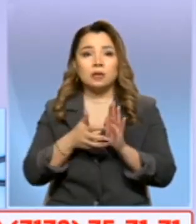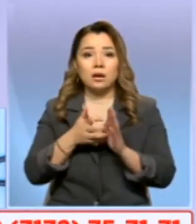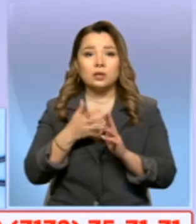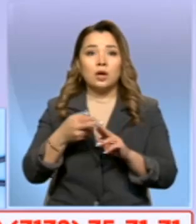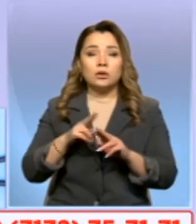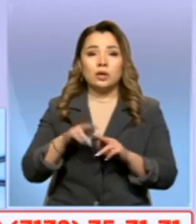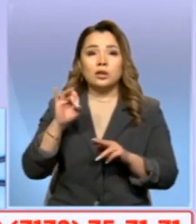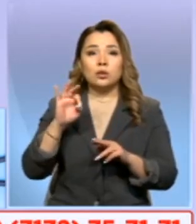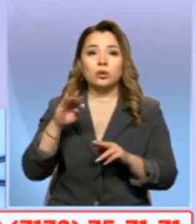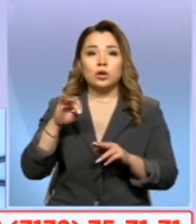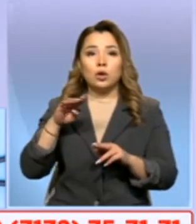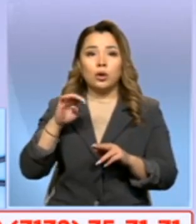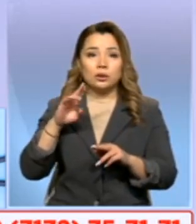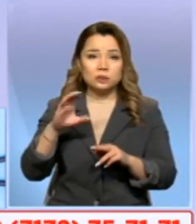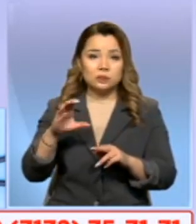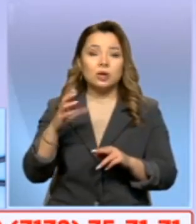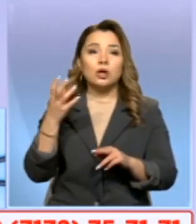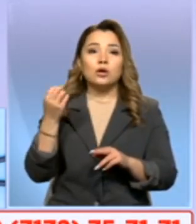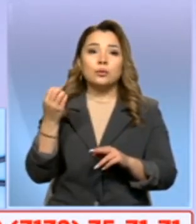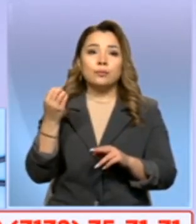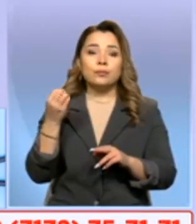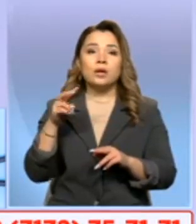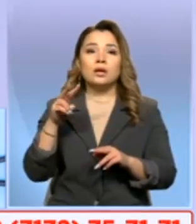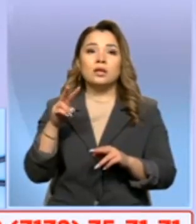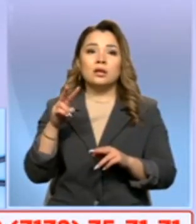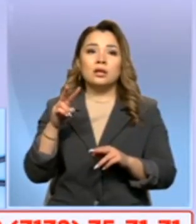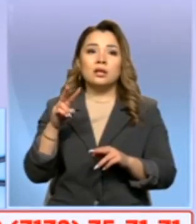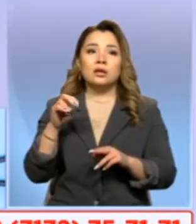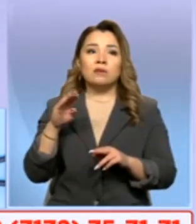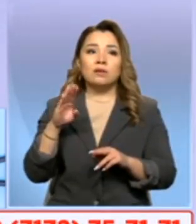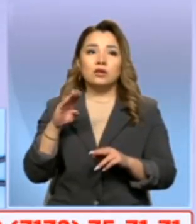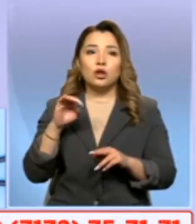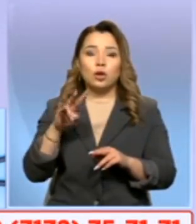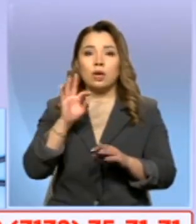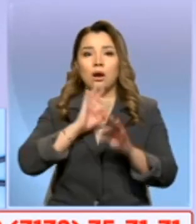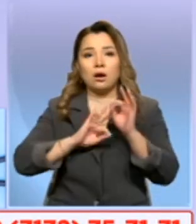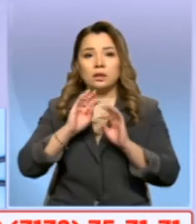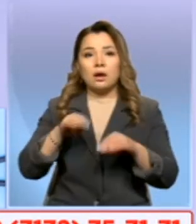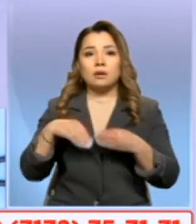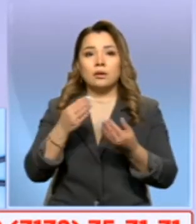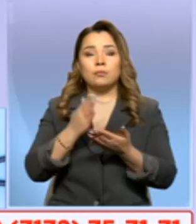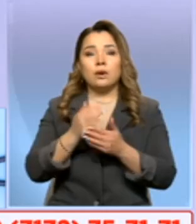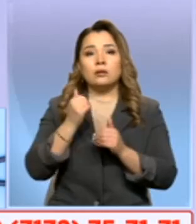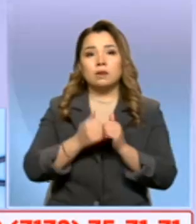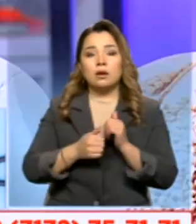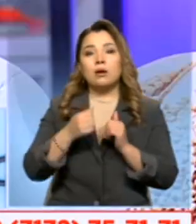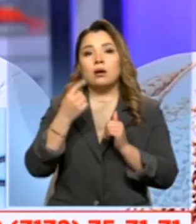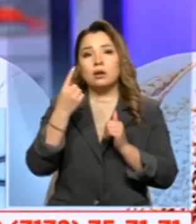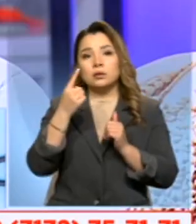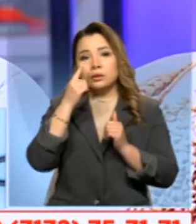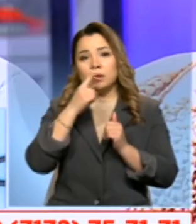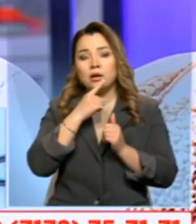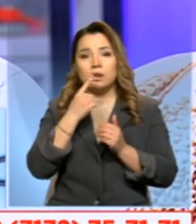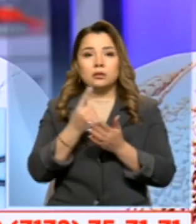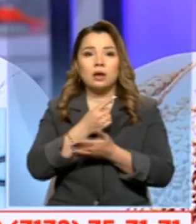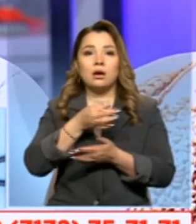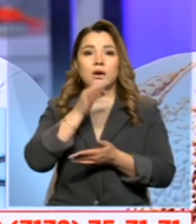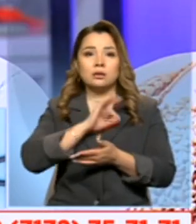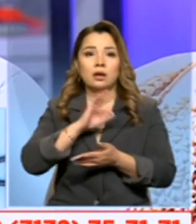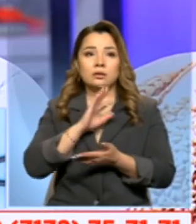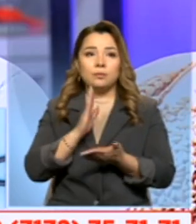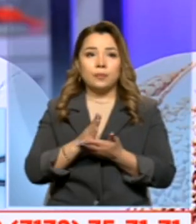мен эутерок сосын кейін левотирион деген дәрі ішіп отырмын қазір күніне бір уақыт.